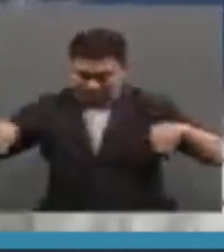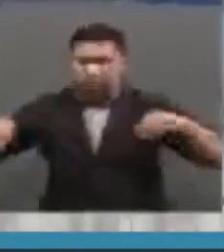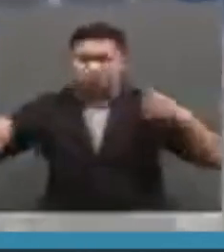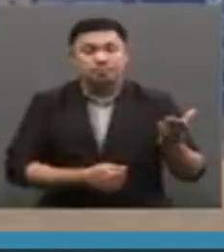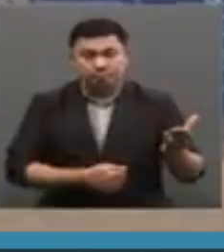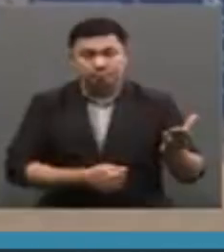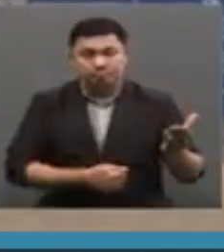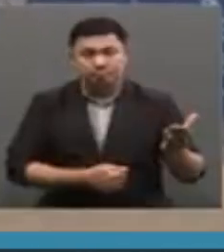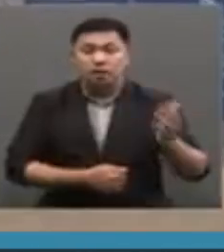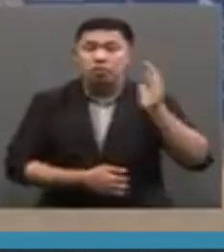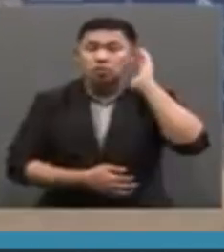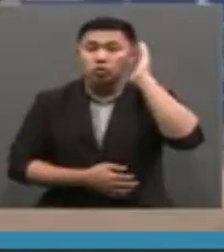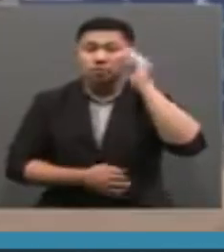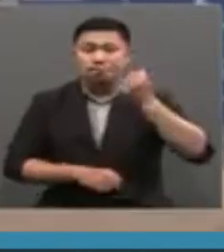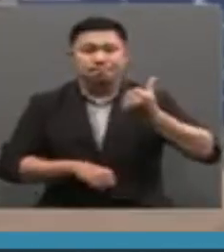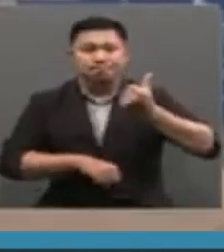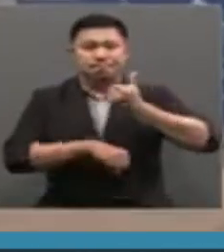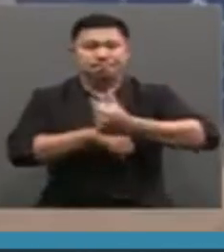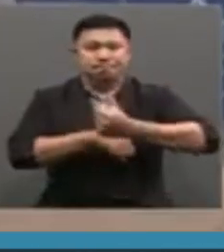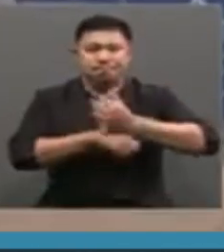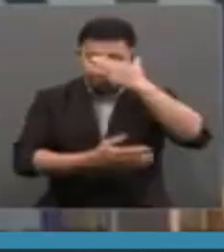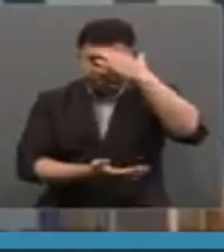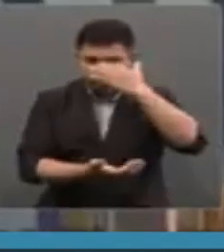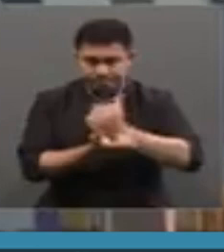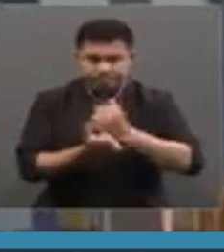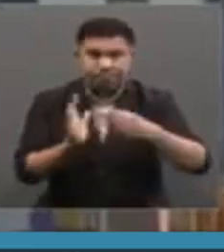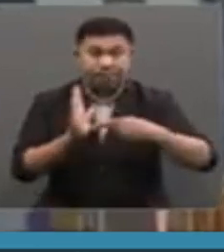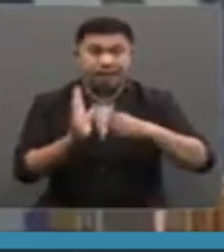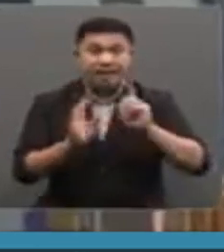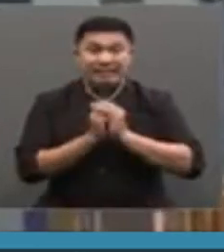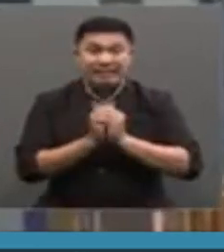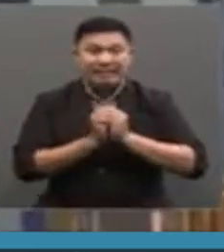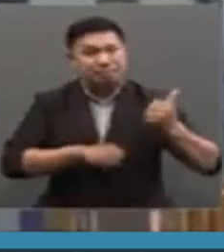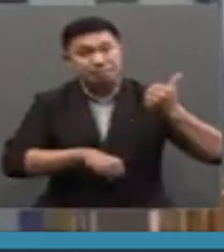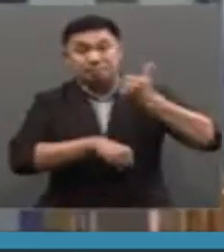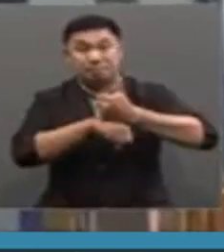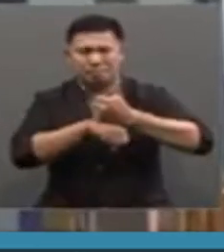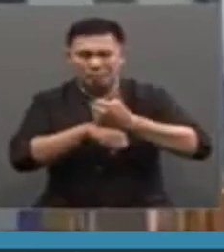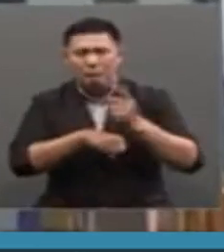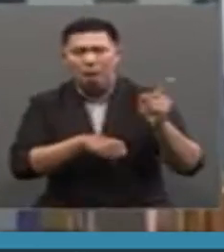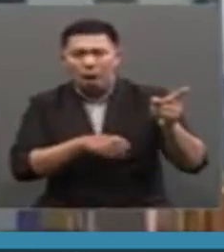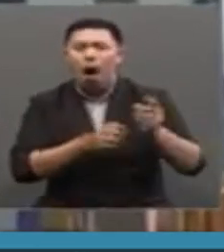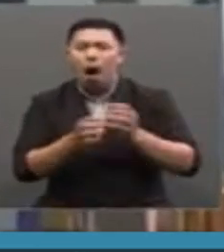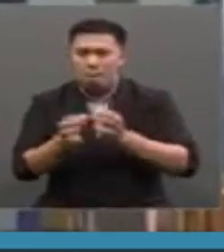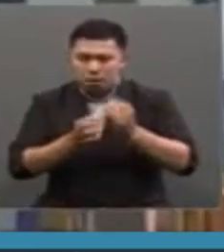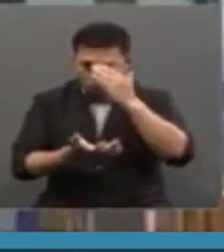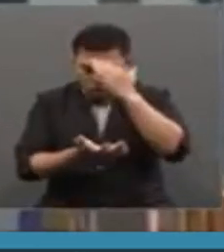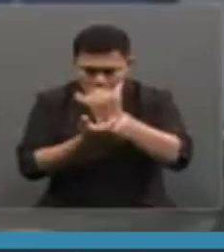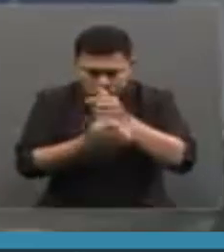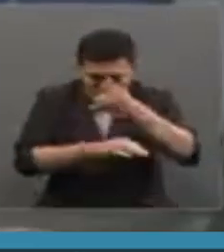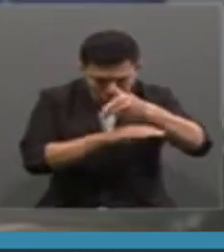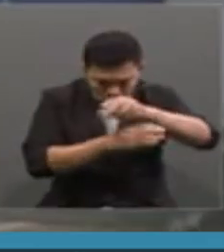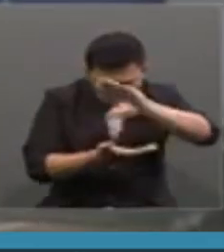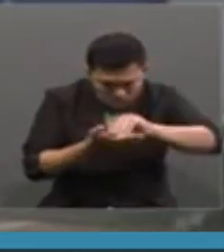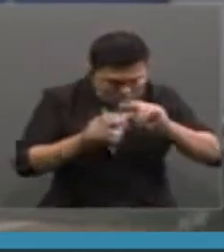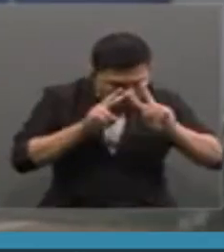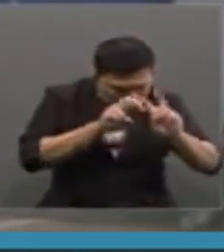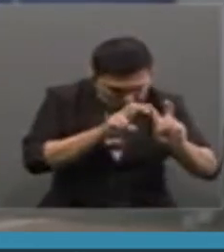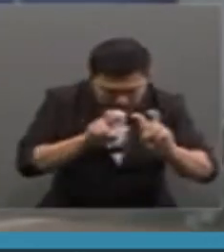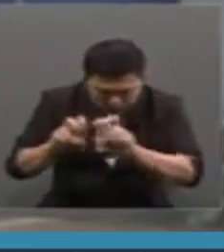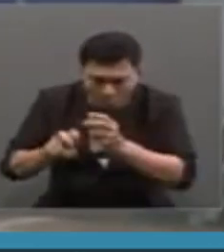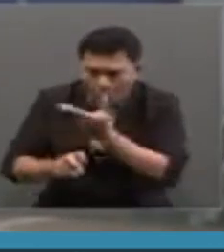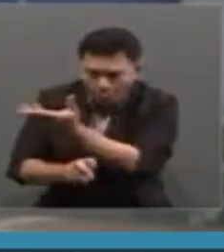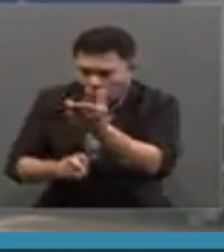ควบคุมแล้วก็ดูแลกรณีอื่นที่มีโอกาสที่จะเกิดขึ้นได้อย่างเดียวกันซึ่งขณะนี้กระบวนการต่างๆไม่ว่าจะเป็นอุปกรณ์เครื่อง